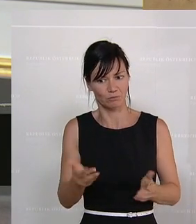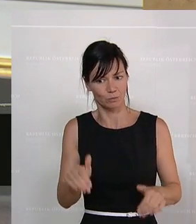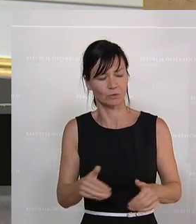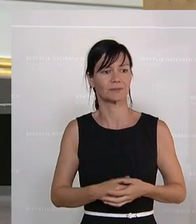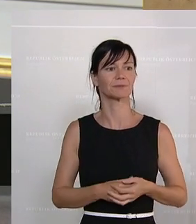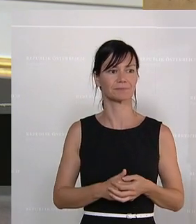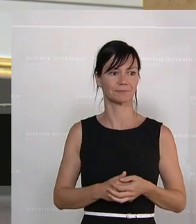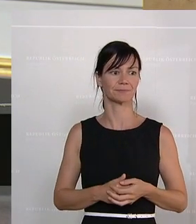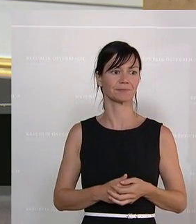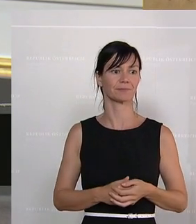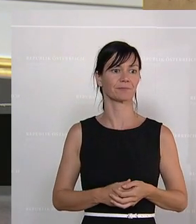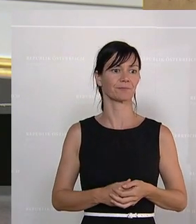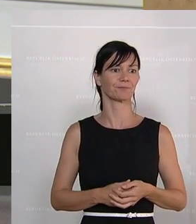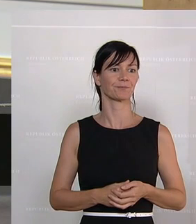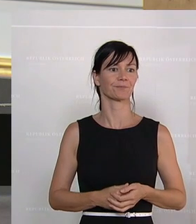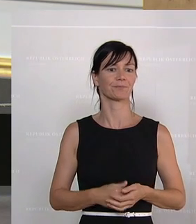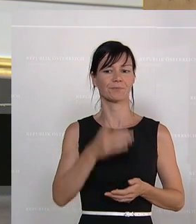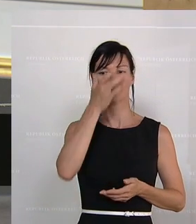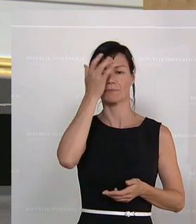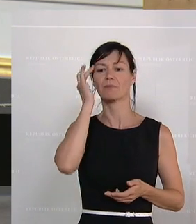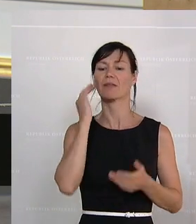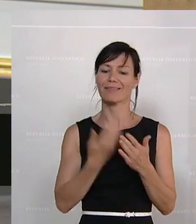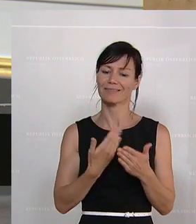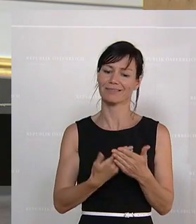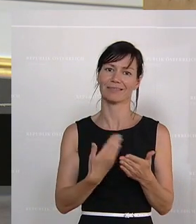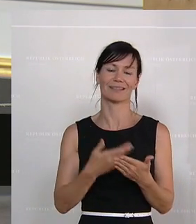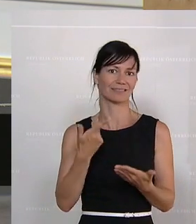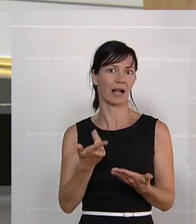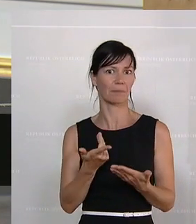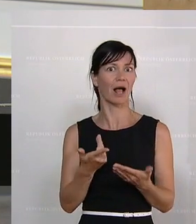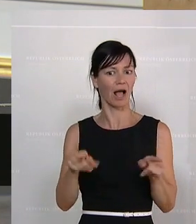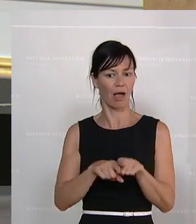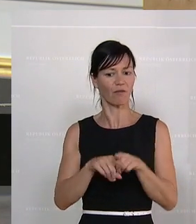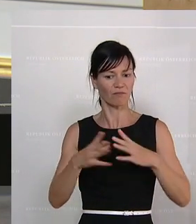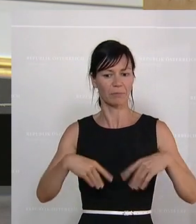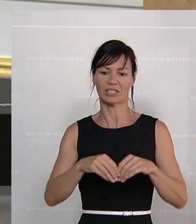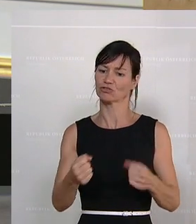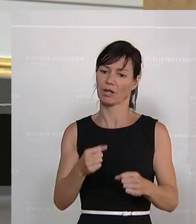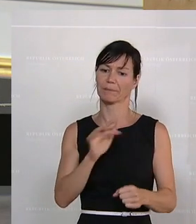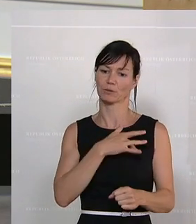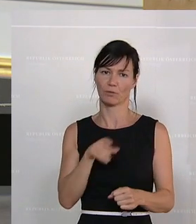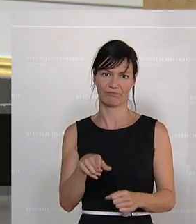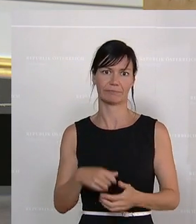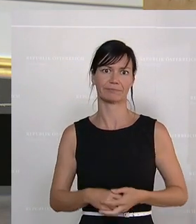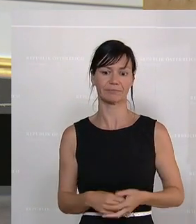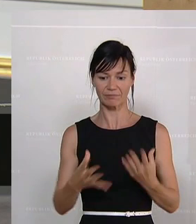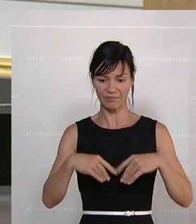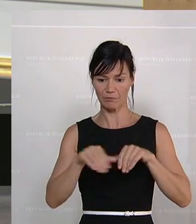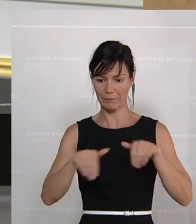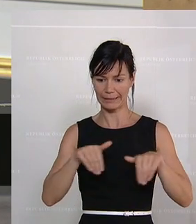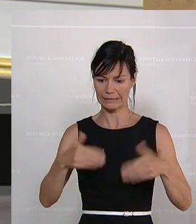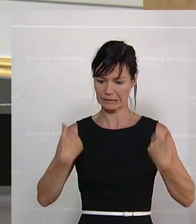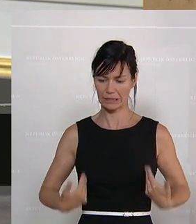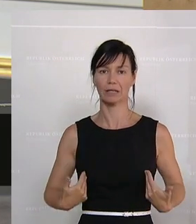ist die aktuelle teuerung im zentrum auch der familien angekommen und deshalb bin ich auch als mini familienministerin so froh